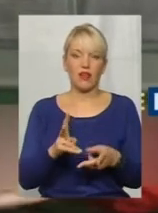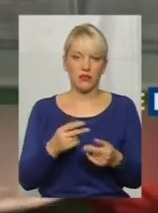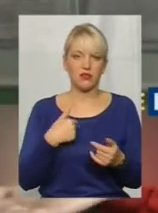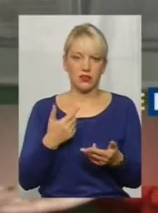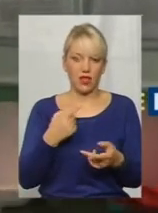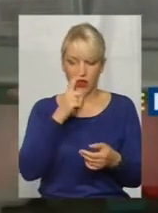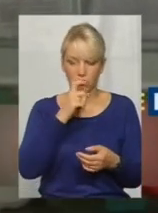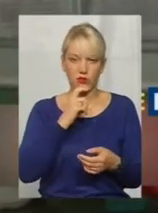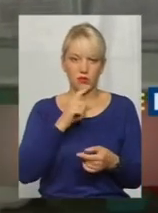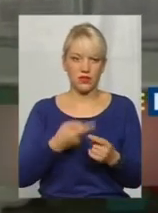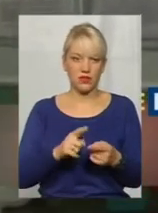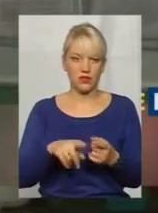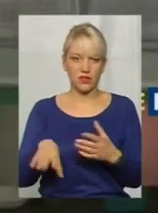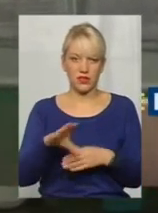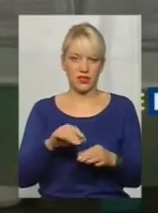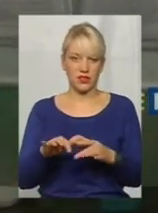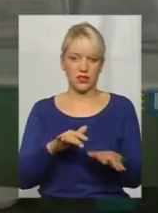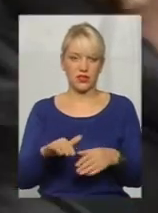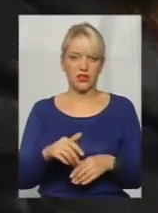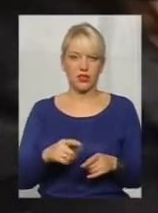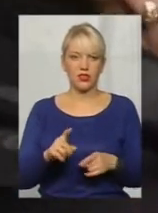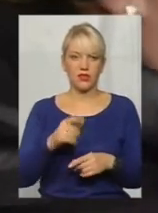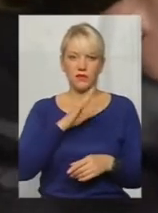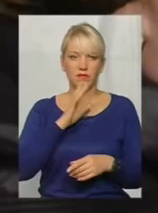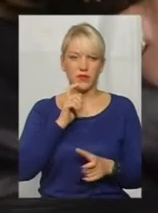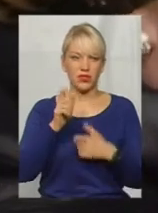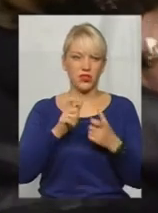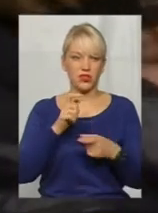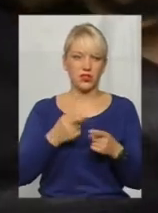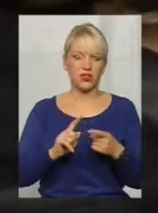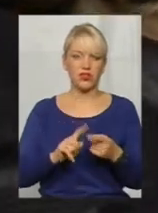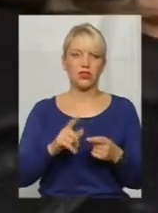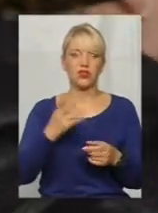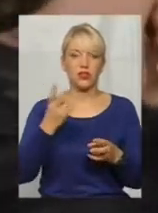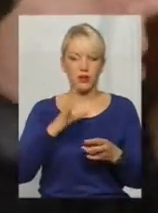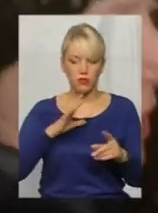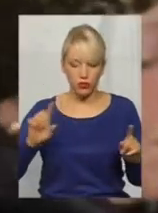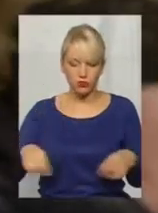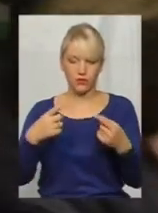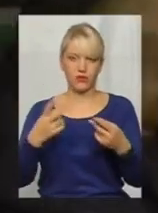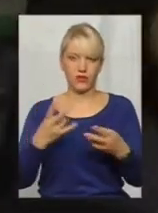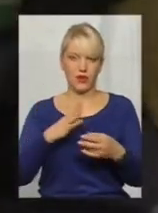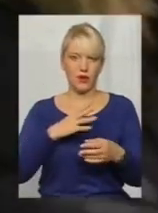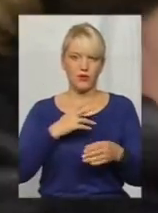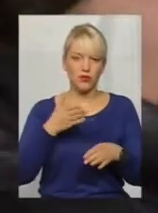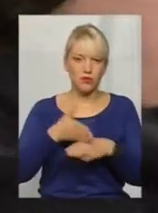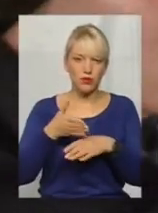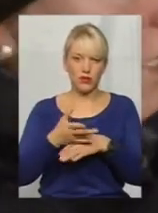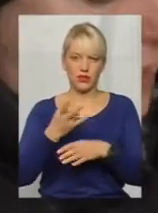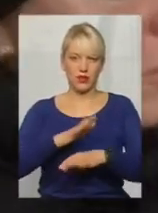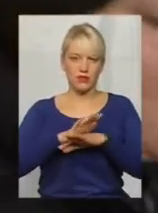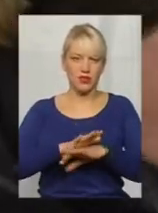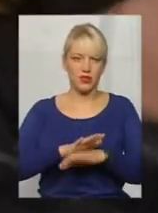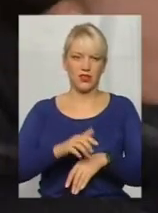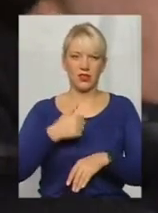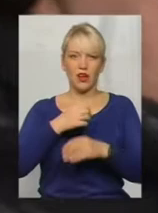не розуміла цих всіх цих. Чого ви до тих реанімаційних діїв не проводили? Тоді, коли жінка... Я прийшла, я йому робила іскусственне дихання,